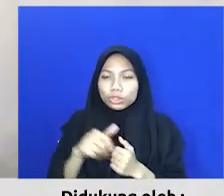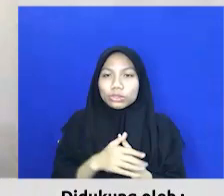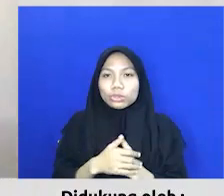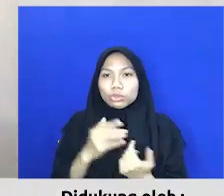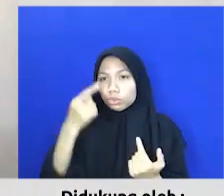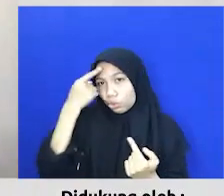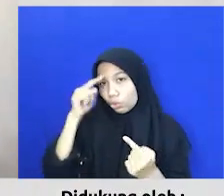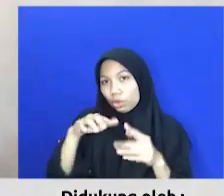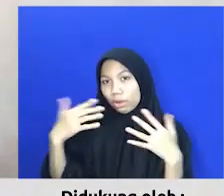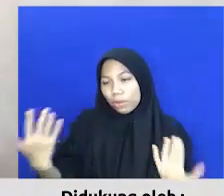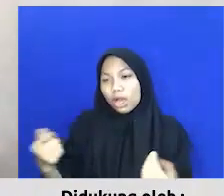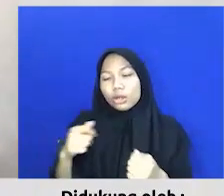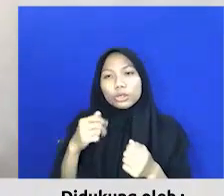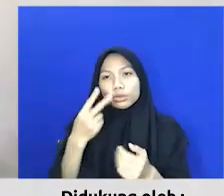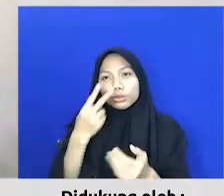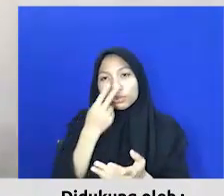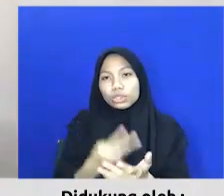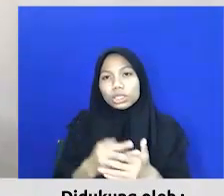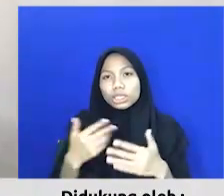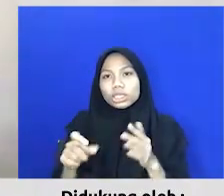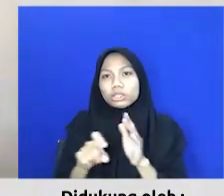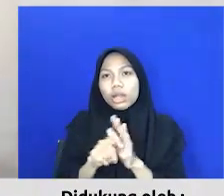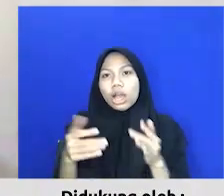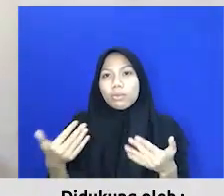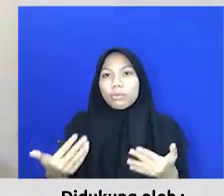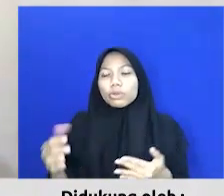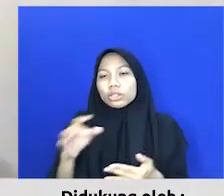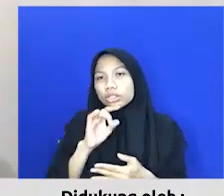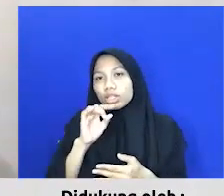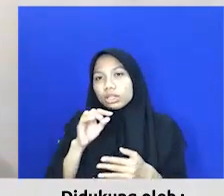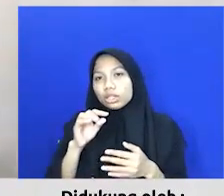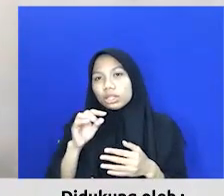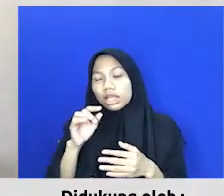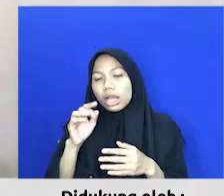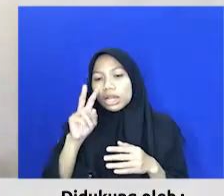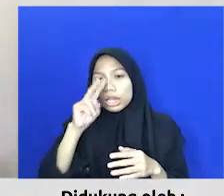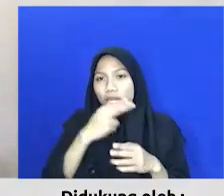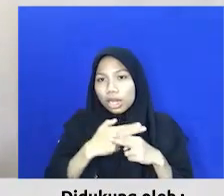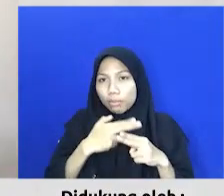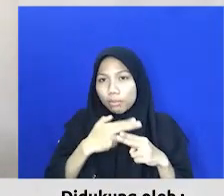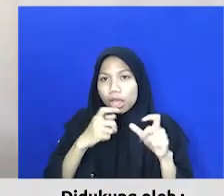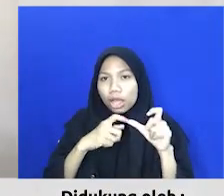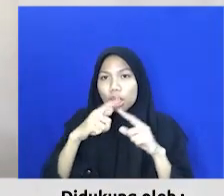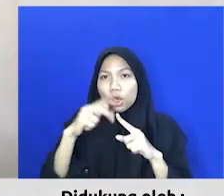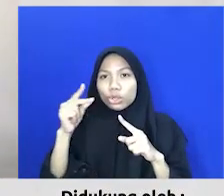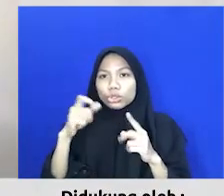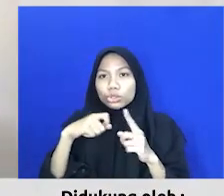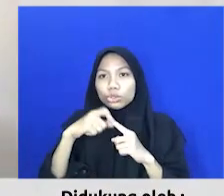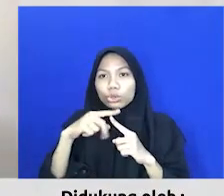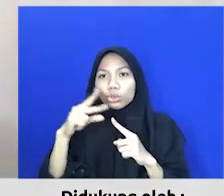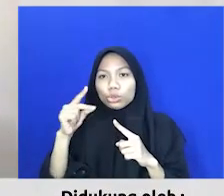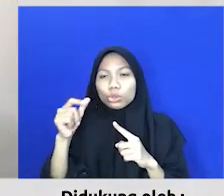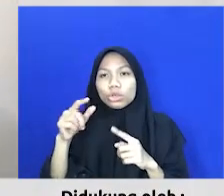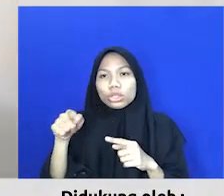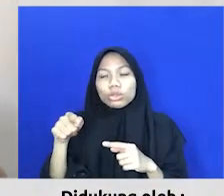struktur mau zamannya dimanapun itu adalah tanggung jawab seorang ya penulis skenario, seorang pembuat film gitu. Ini seorang penulis skenario, pemahaman terhadap struktur